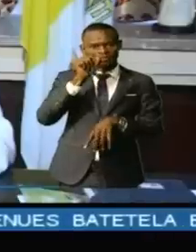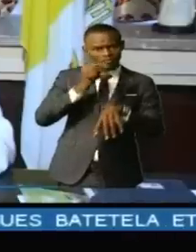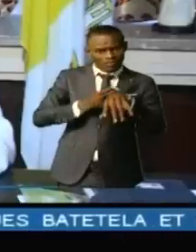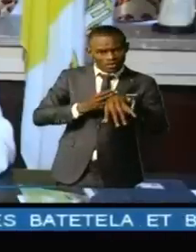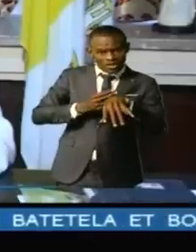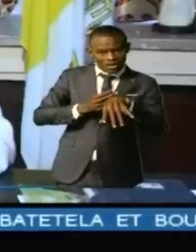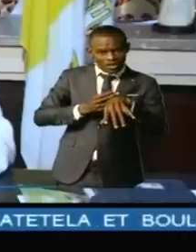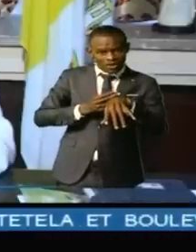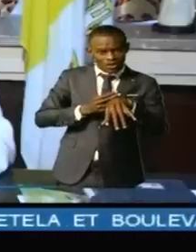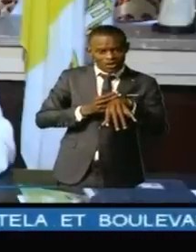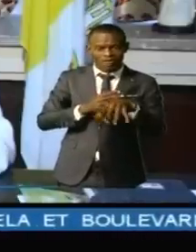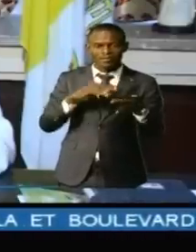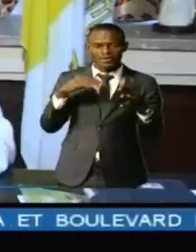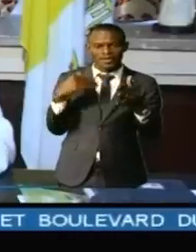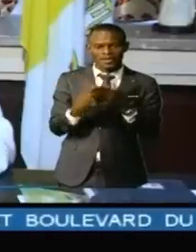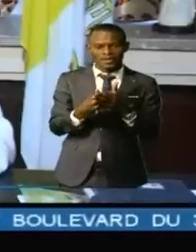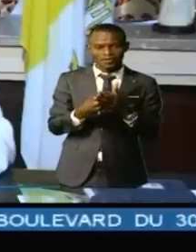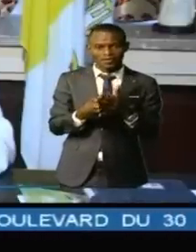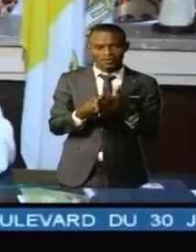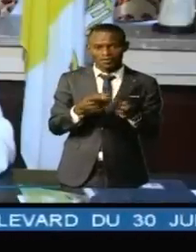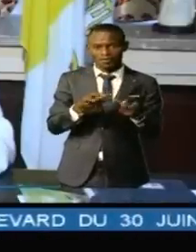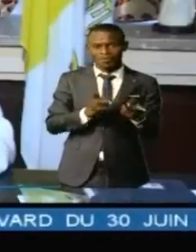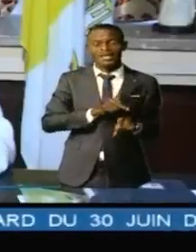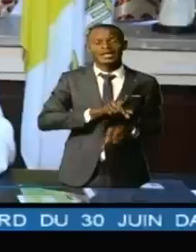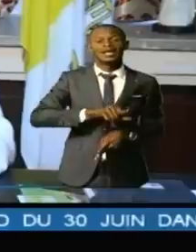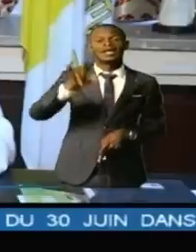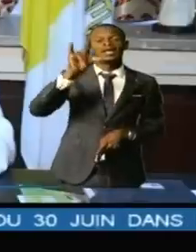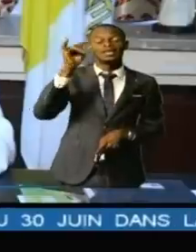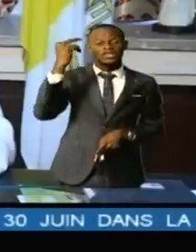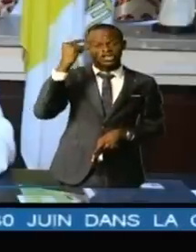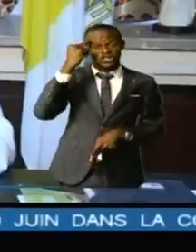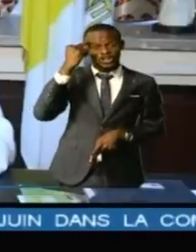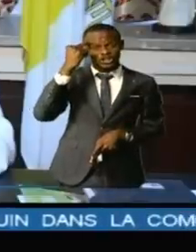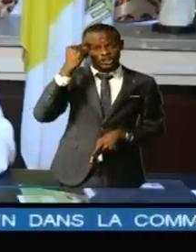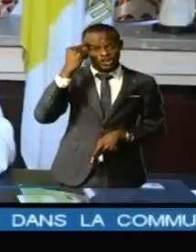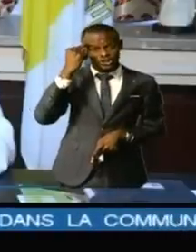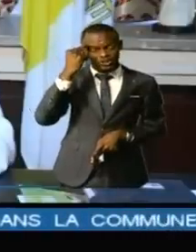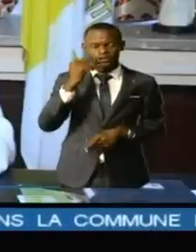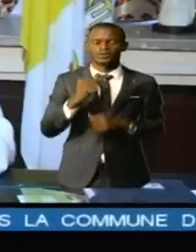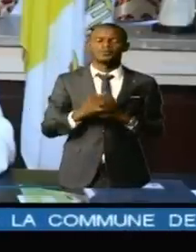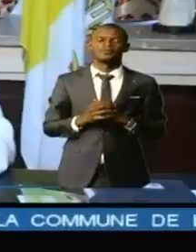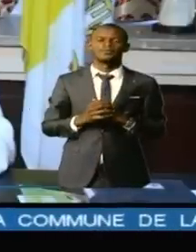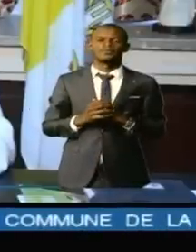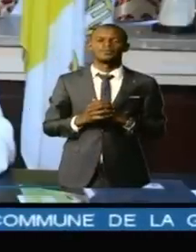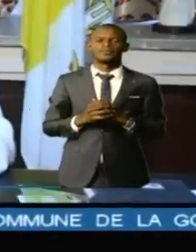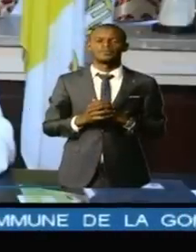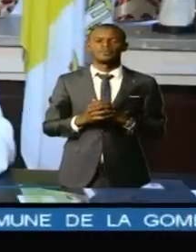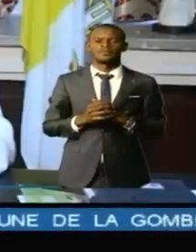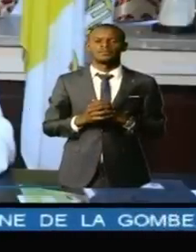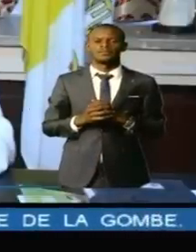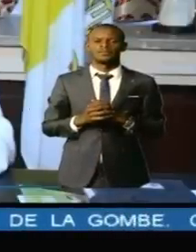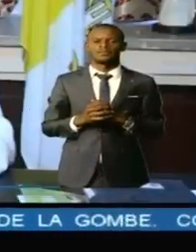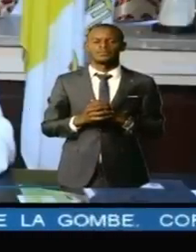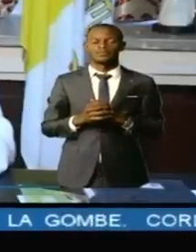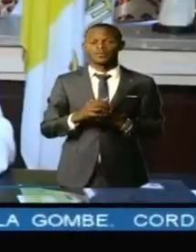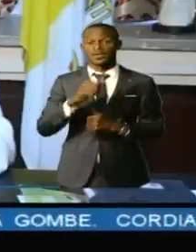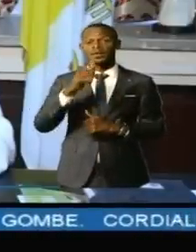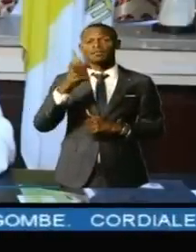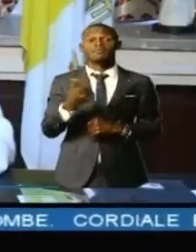20h, arrivée à l'aéroport international Ndjili de Kinshasa.